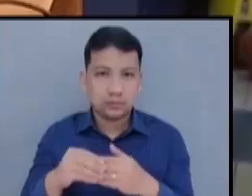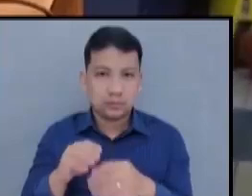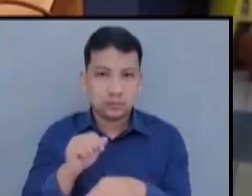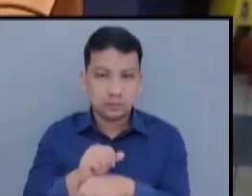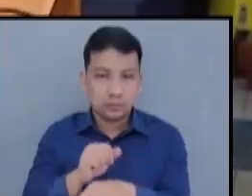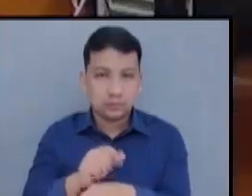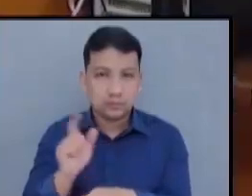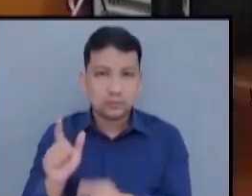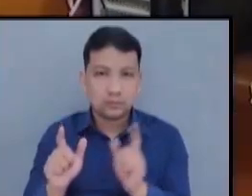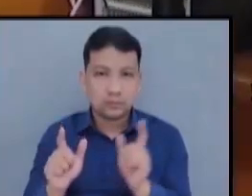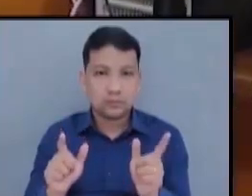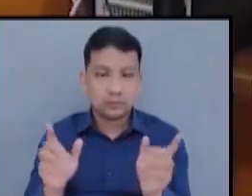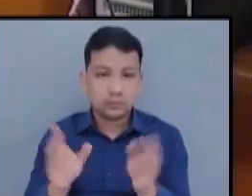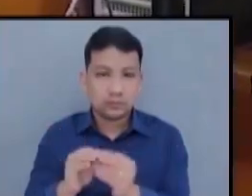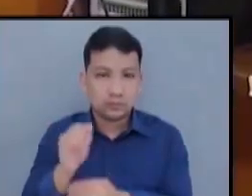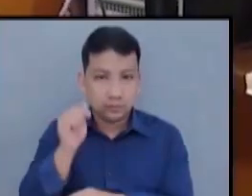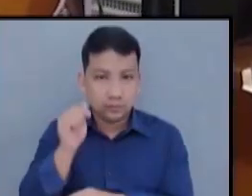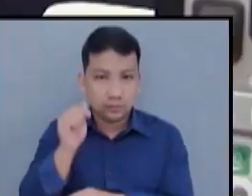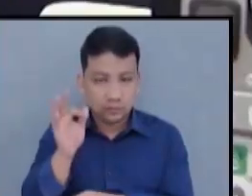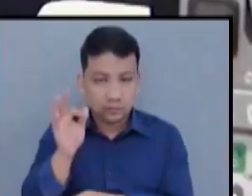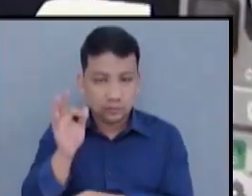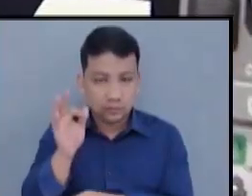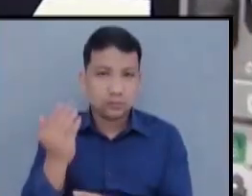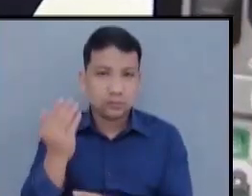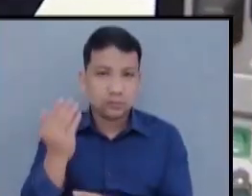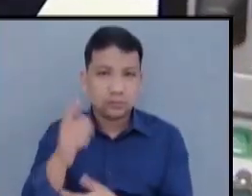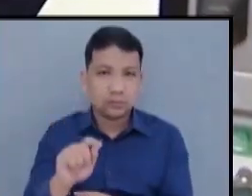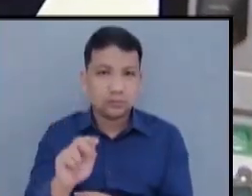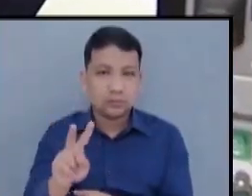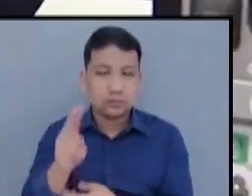Alan Francisco para sa Pambansang TV sa Bagong Pilipinas.